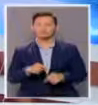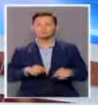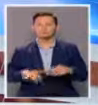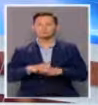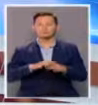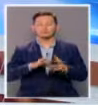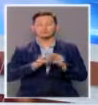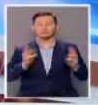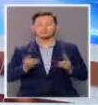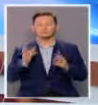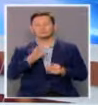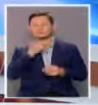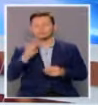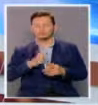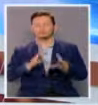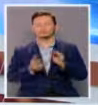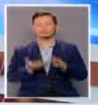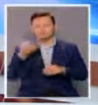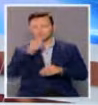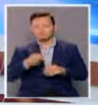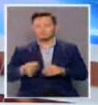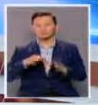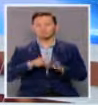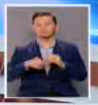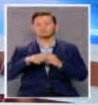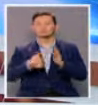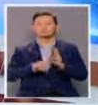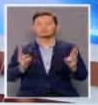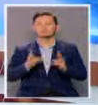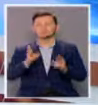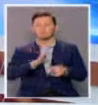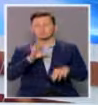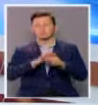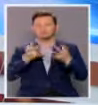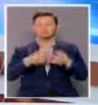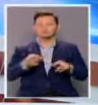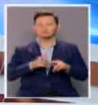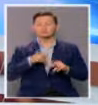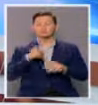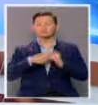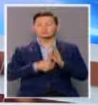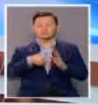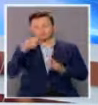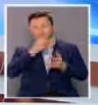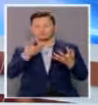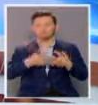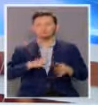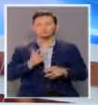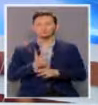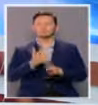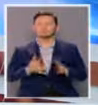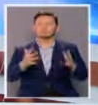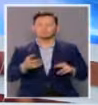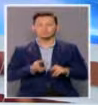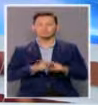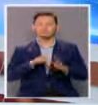Өңірімізде өрт қауіпі азаймай тұр. Өткен жылы облыс аумағында 16 дала өрті тіркелген. Бұл көрсеткіш 2016 жылмен салыстырғанда 3 есеге көп.